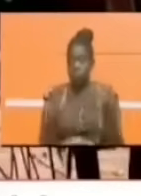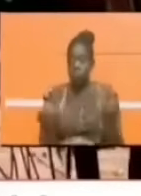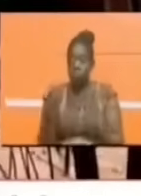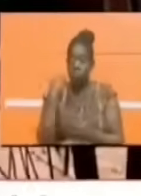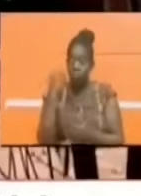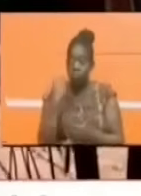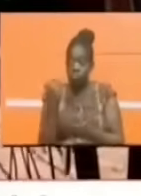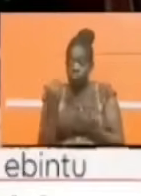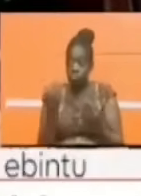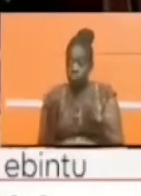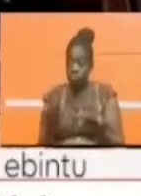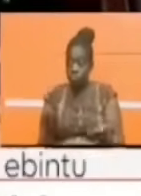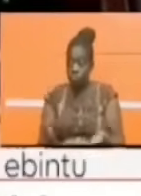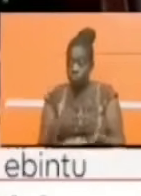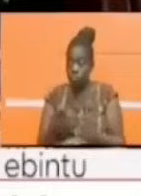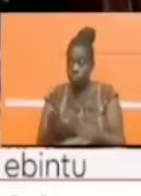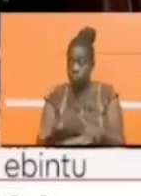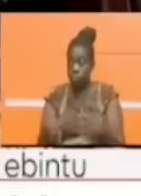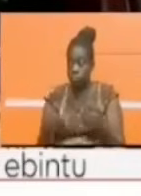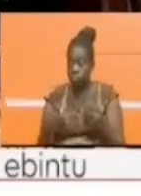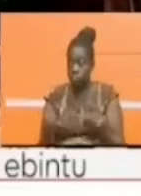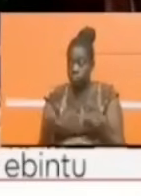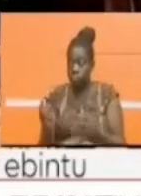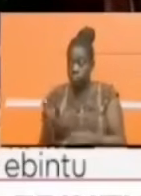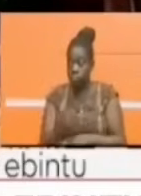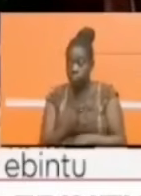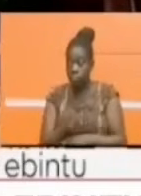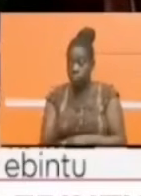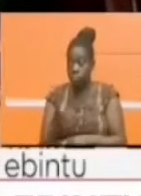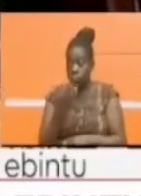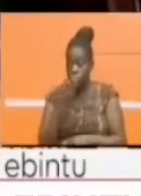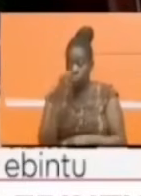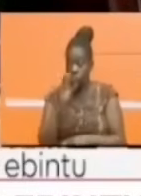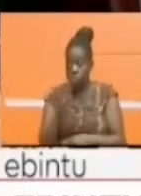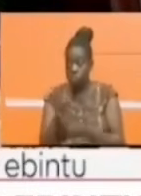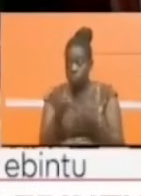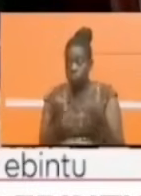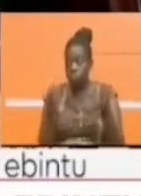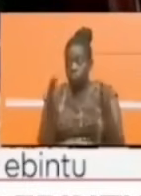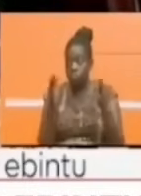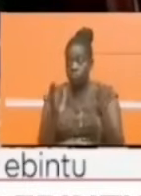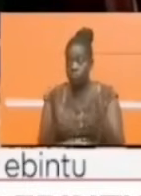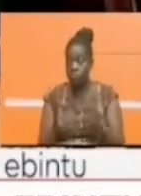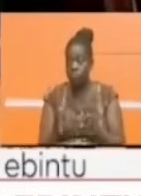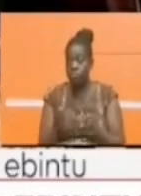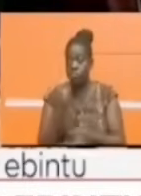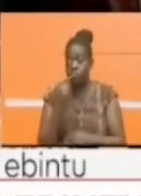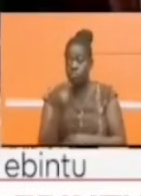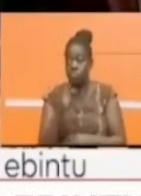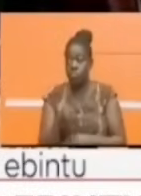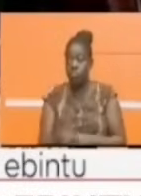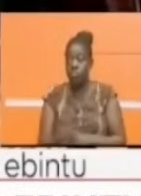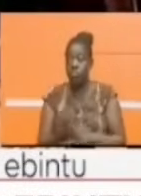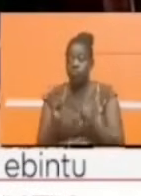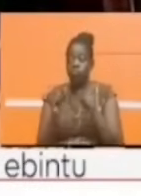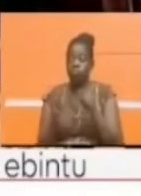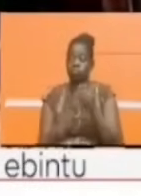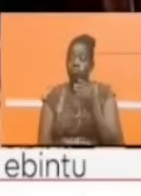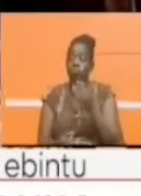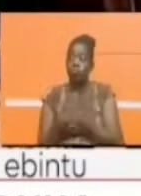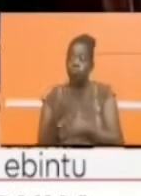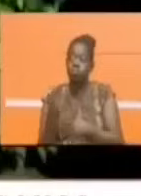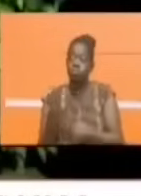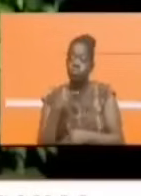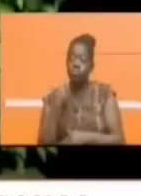abaana wabenda n'otega olubaba abaana ne banfanana n'anvuma biyitirivu n'aŋŋamba nti nja kujja nkukolekeresa